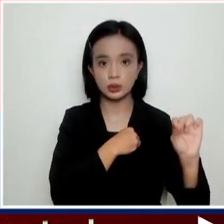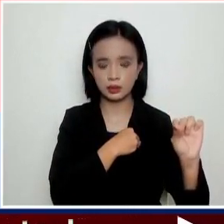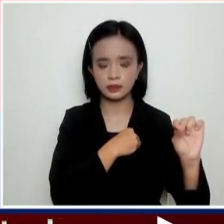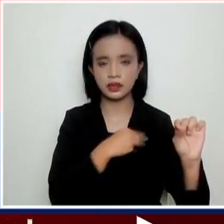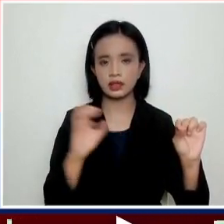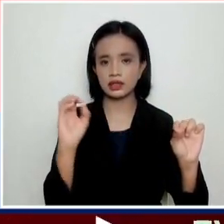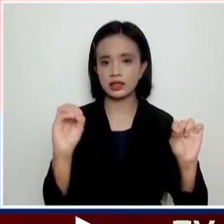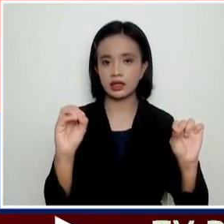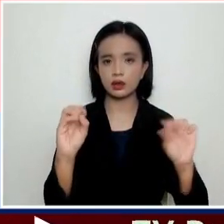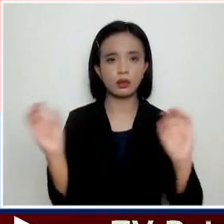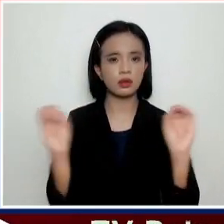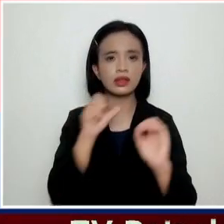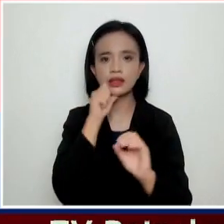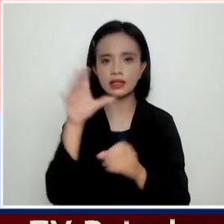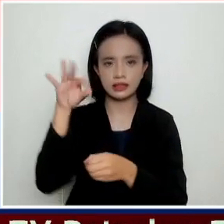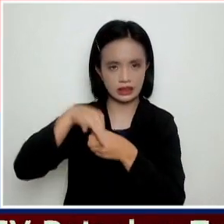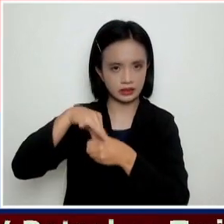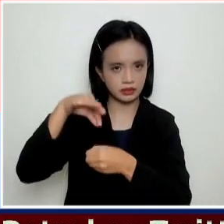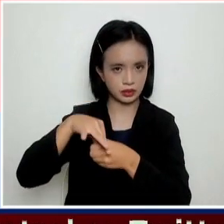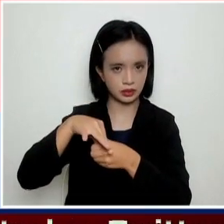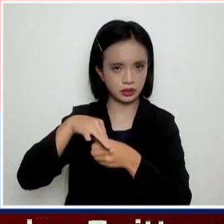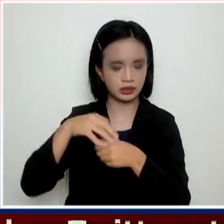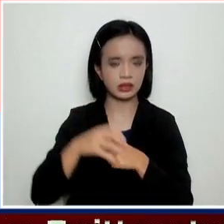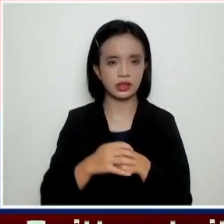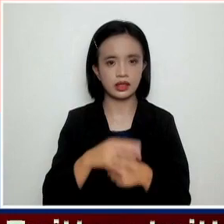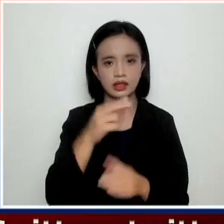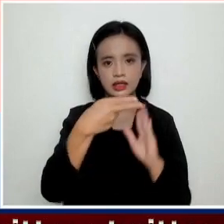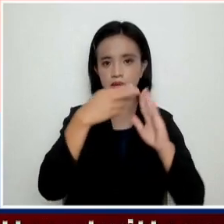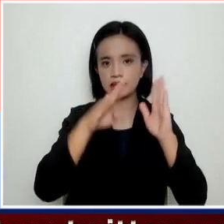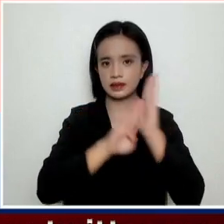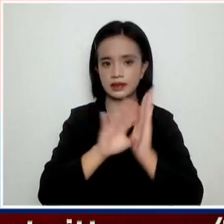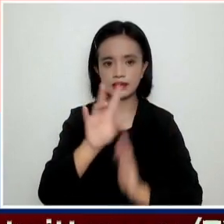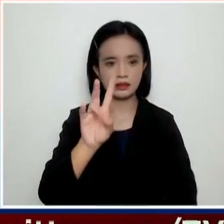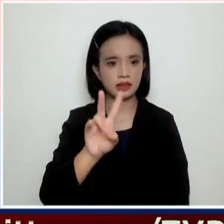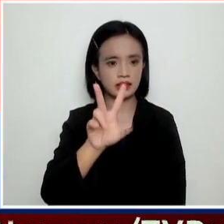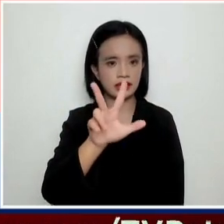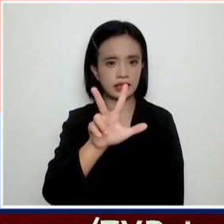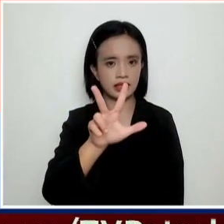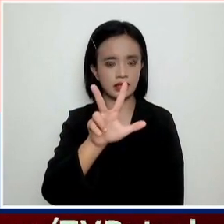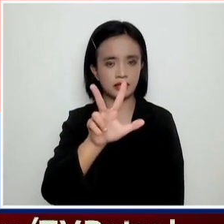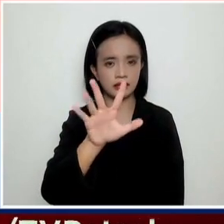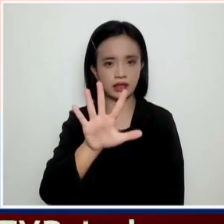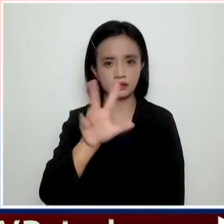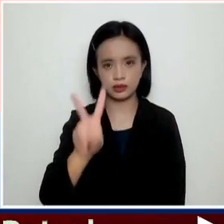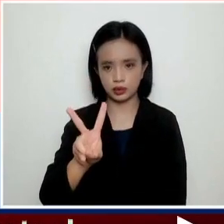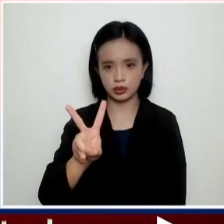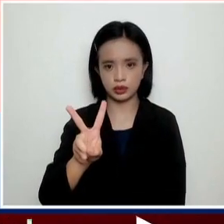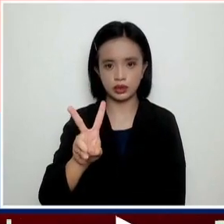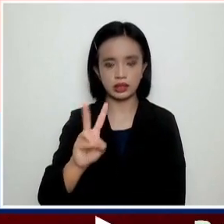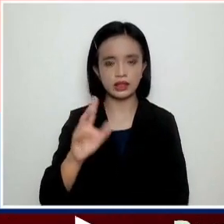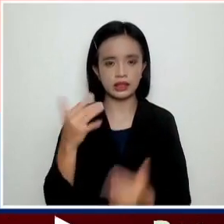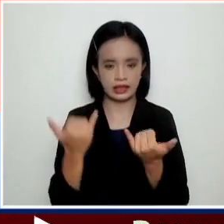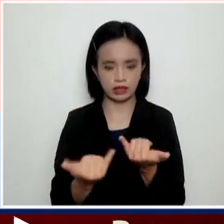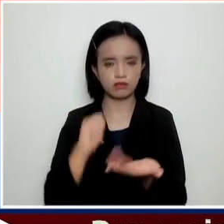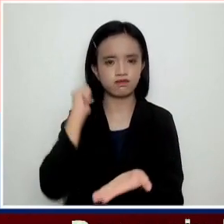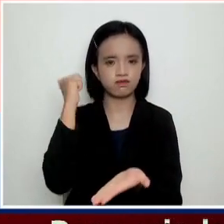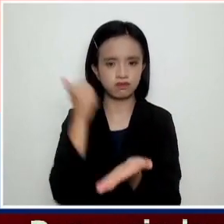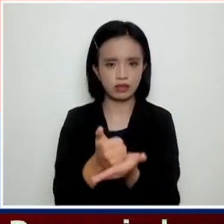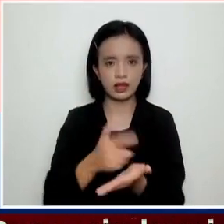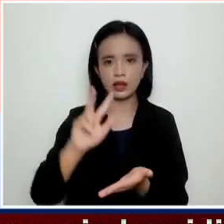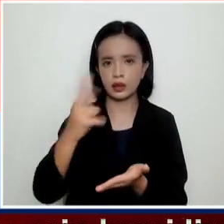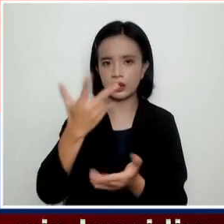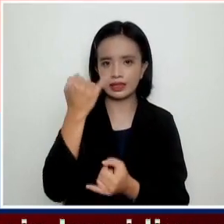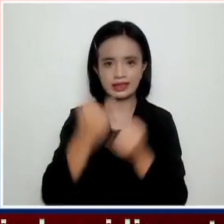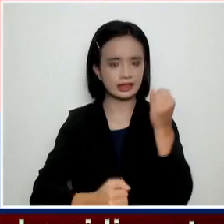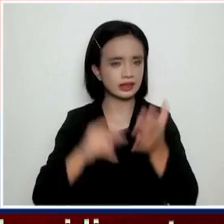0 abstentions, House Bill number 7352 is hereby approved on third and